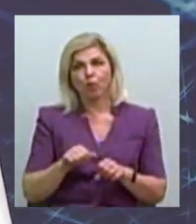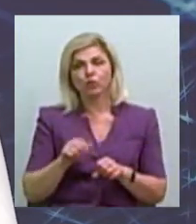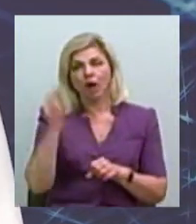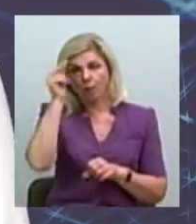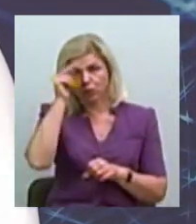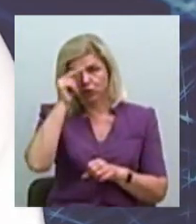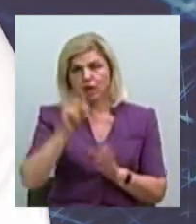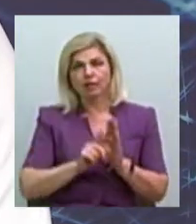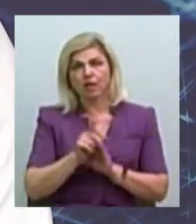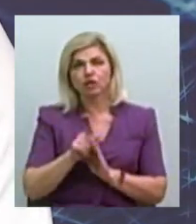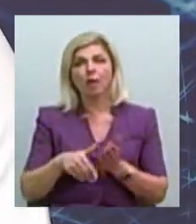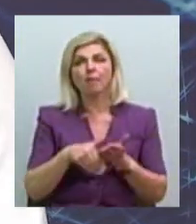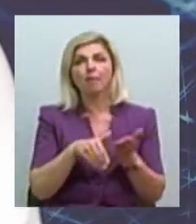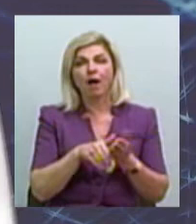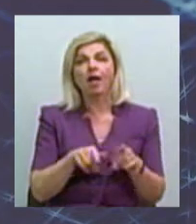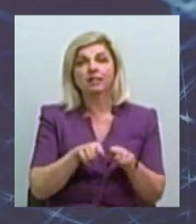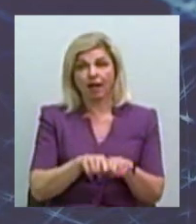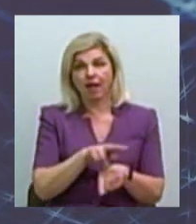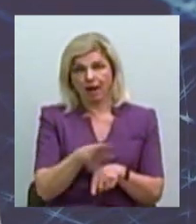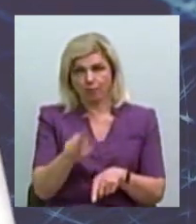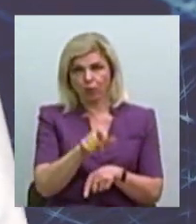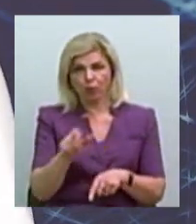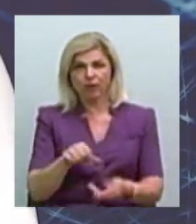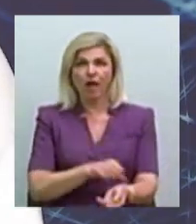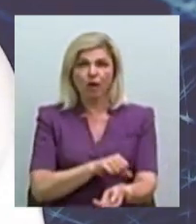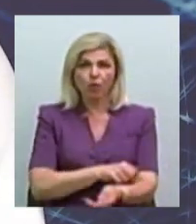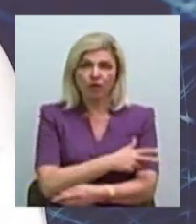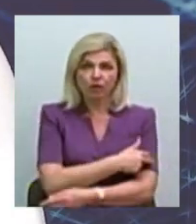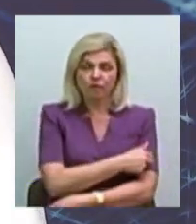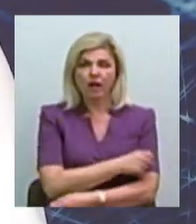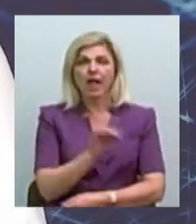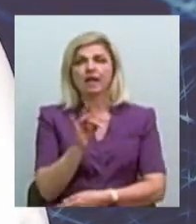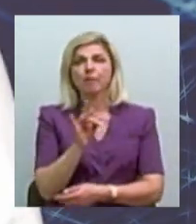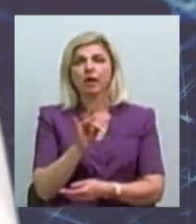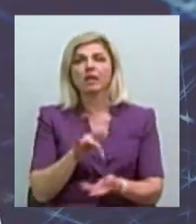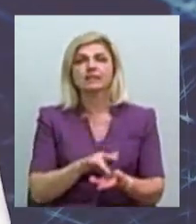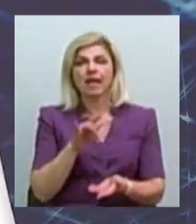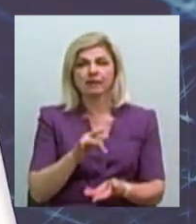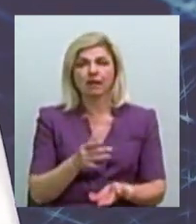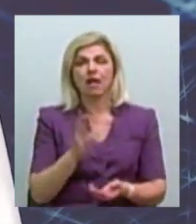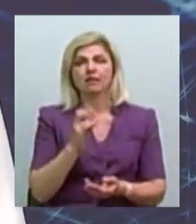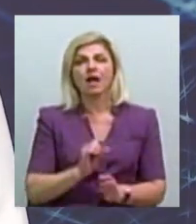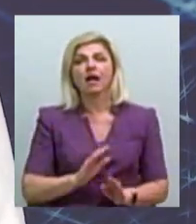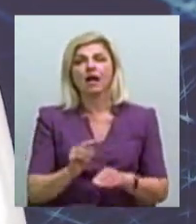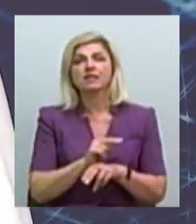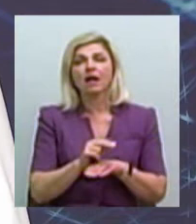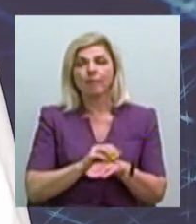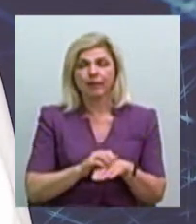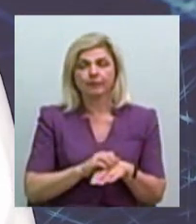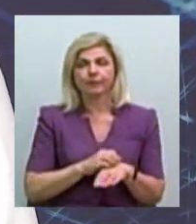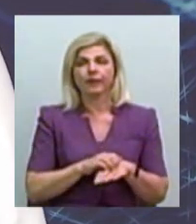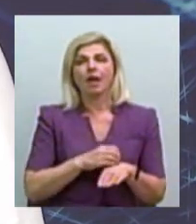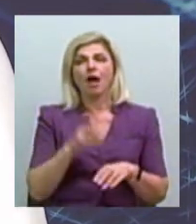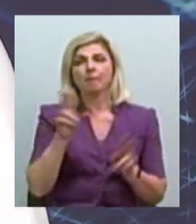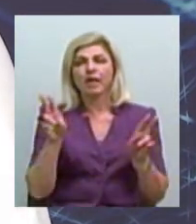и начать помогать таким же людям, как и он. В наркологических клиниках, в реабилитационных центрах, на заместительных терапиях, по принципу равный